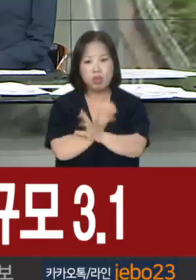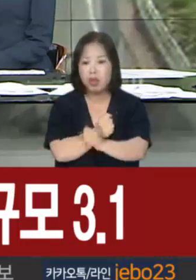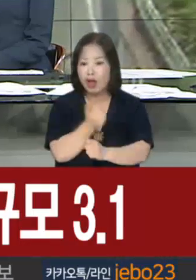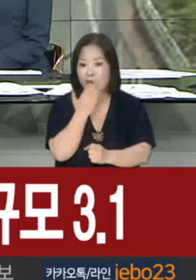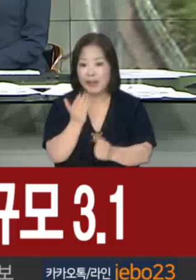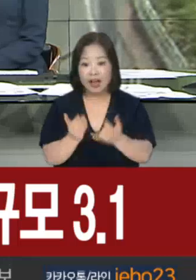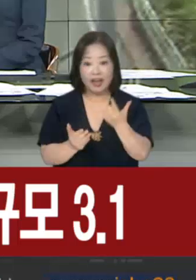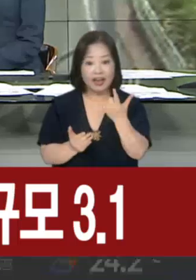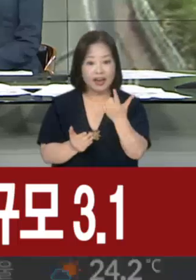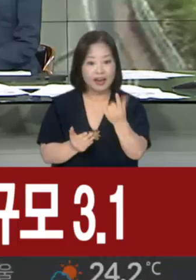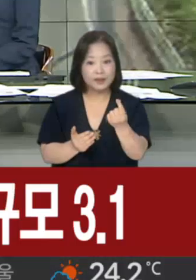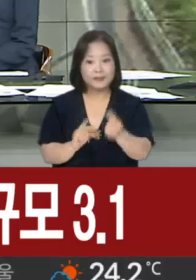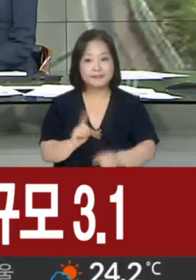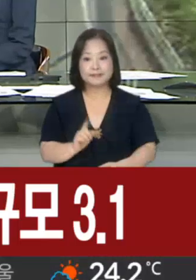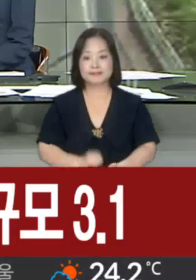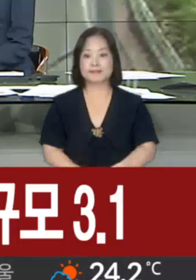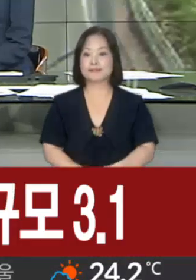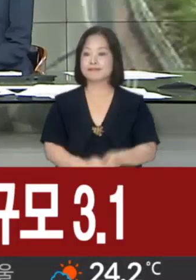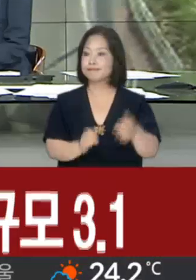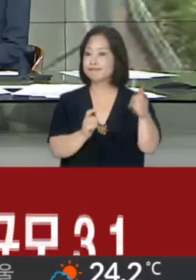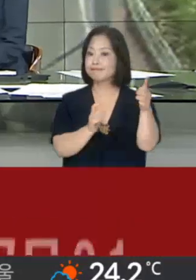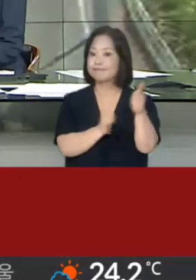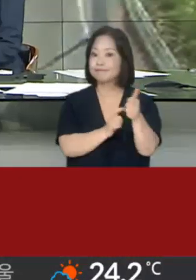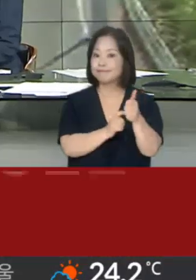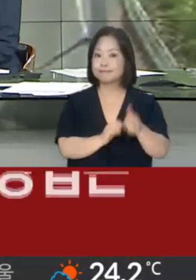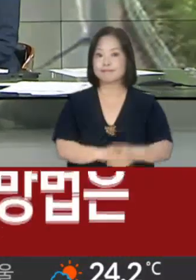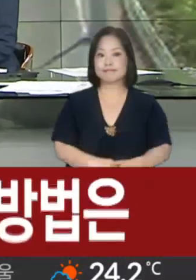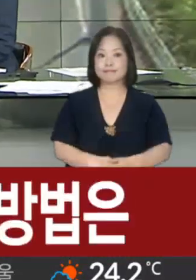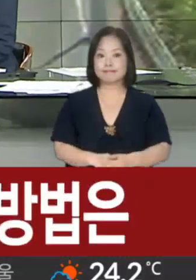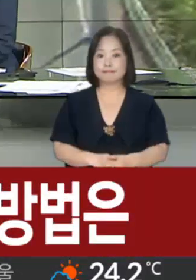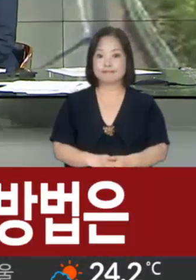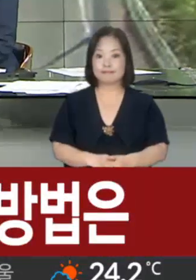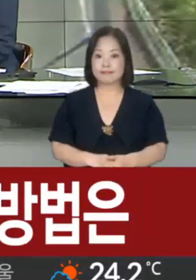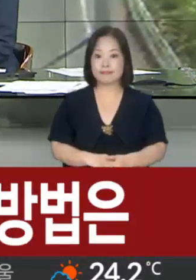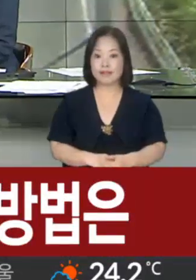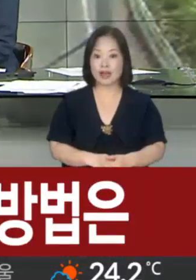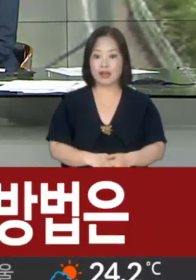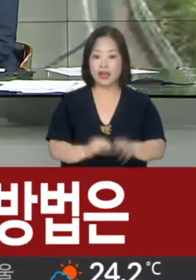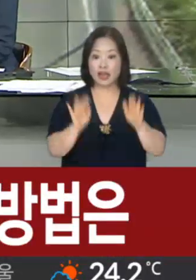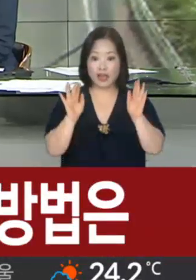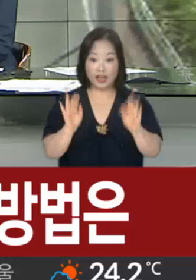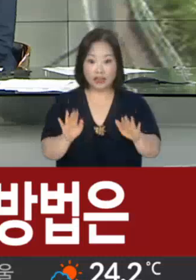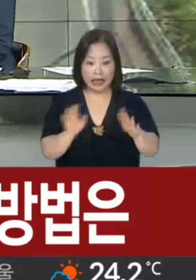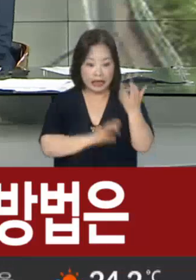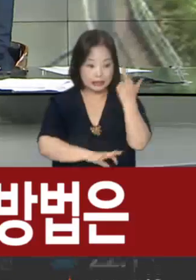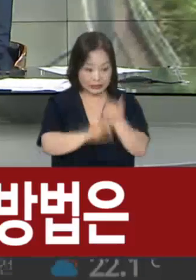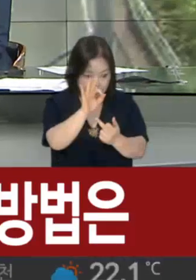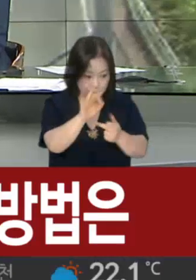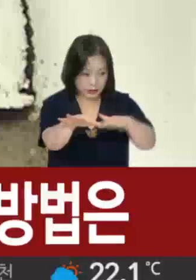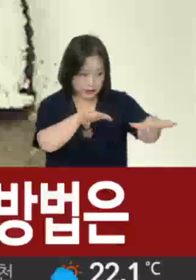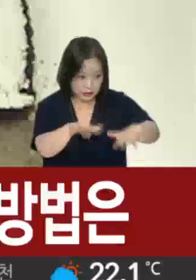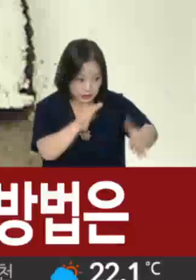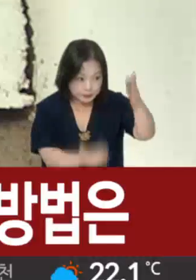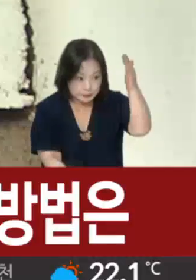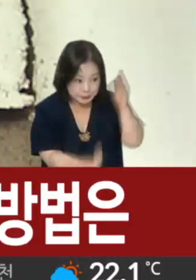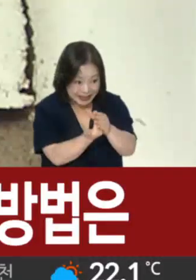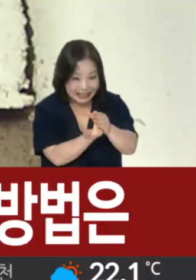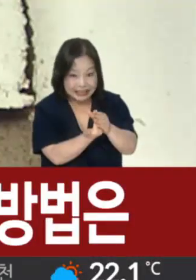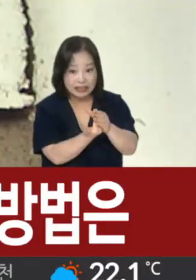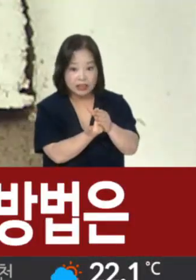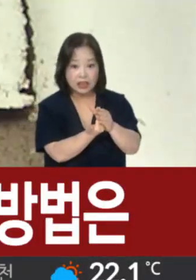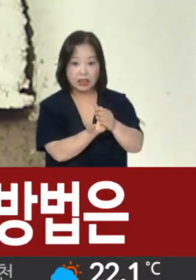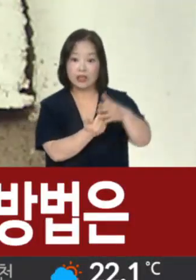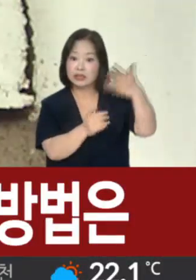하고 대비를 해야 되는지 어떻게 될까요? 지금 뭐 지금 아침에 발생한 지진이 이제